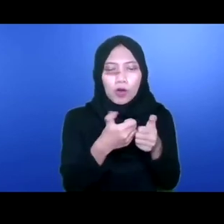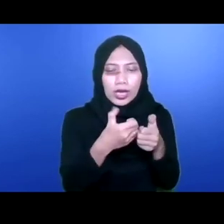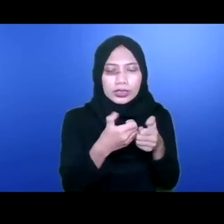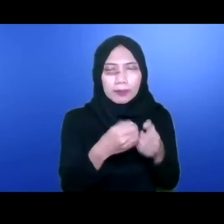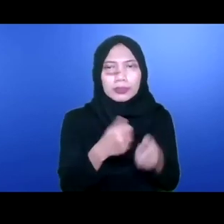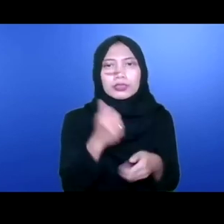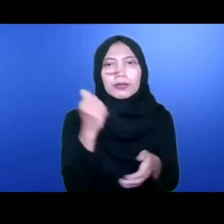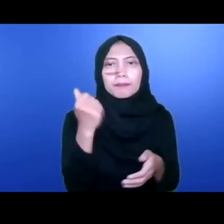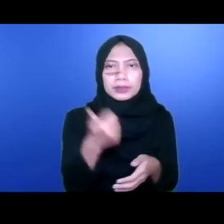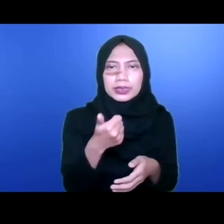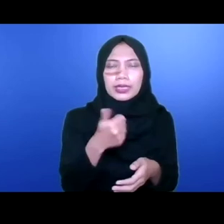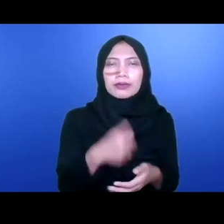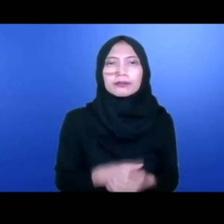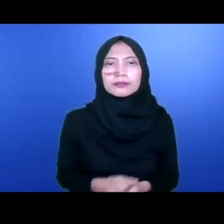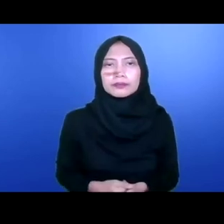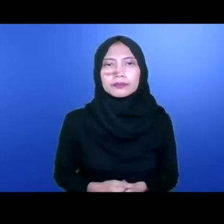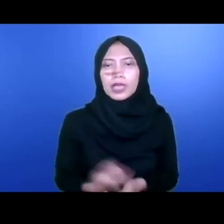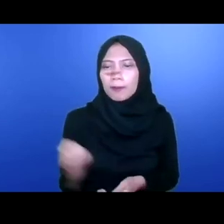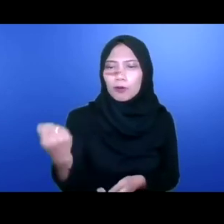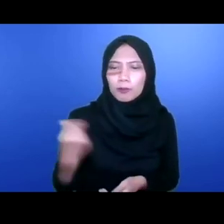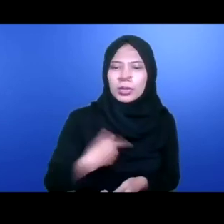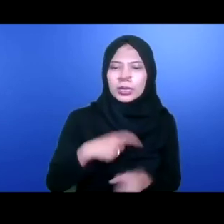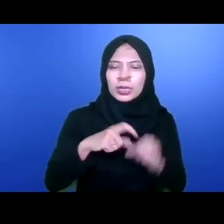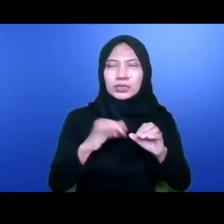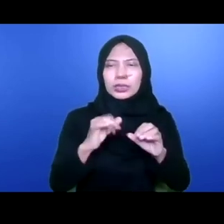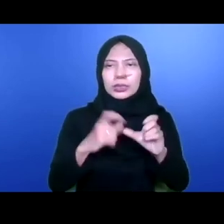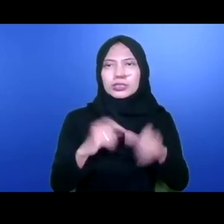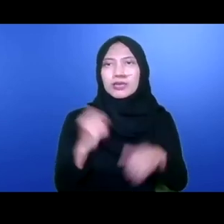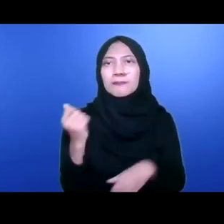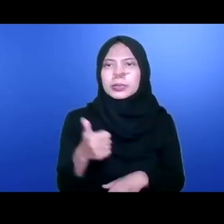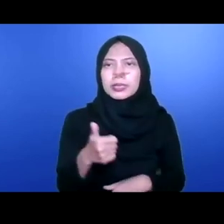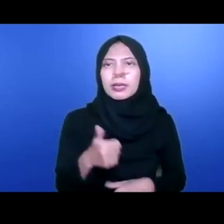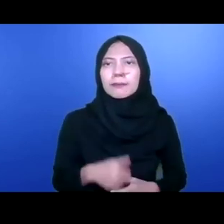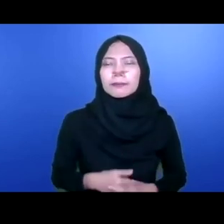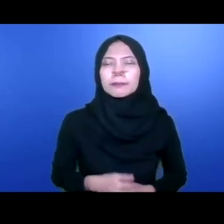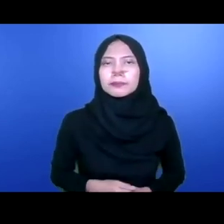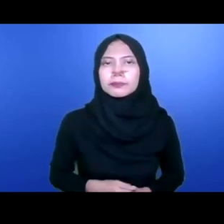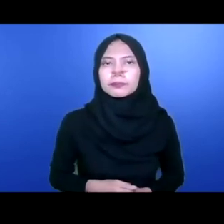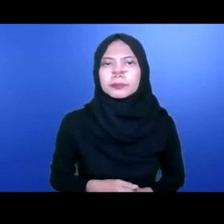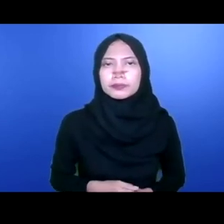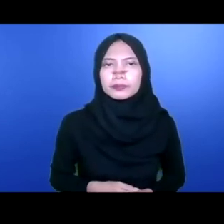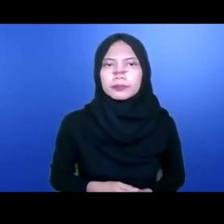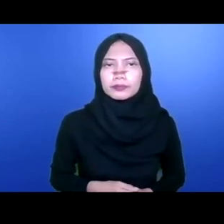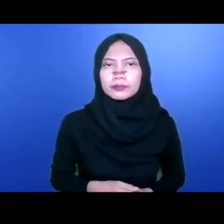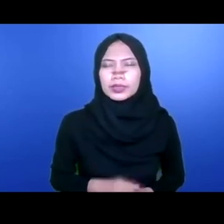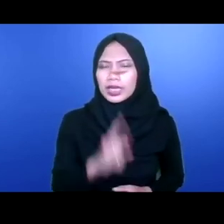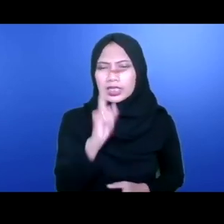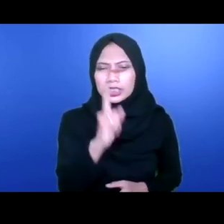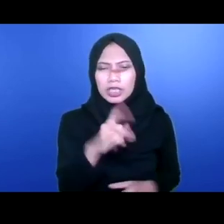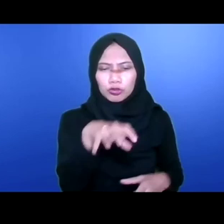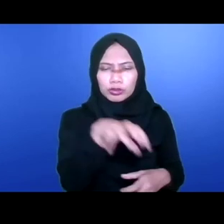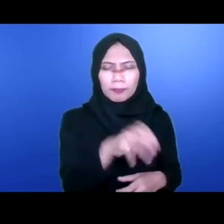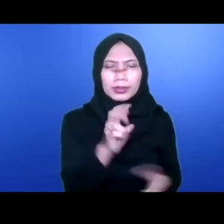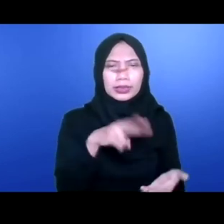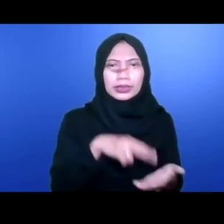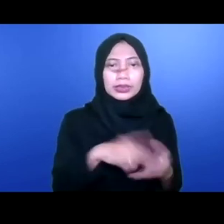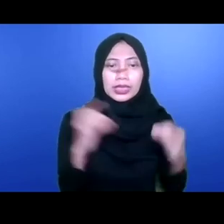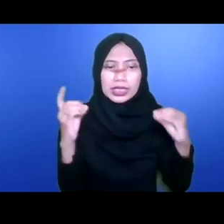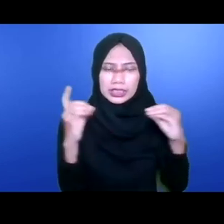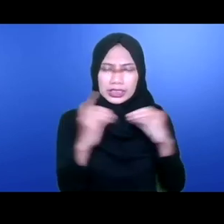USSD platform? Bisa. Mau pakai kris? Juga bisa. Tidak satu kanal lagi. Era digital ini mainnya